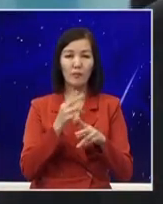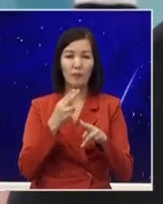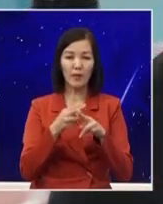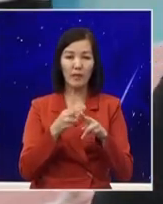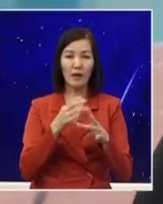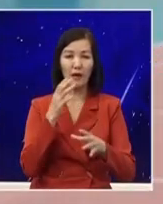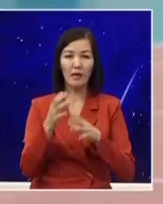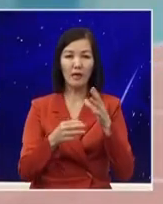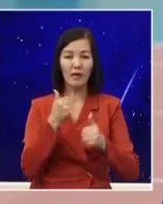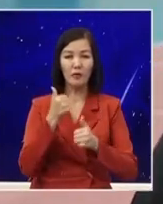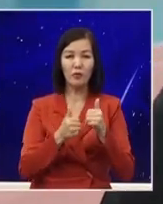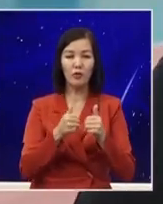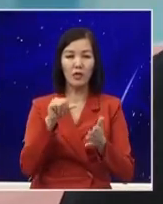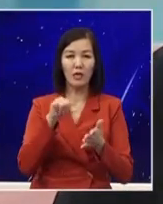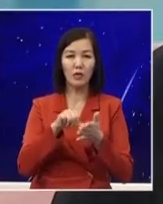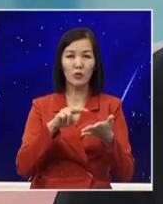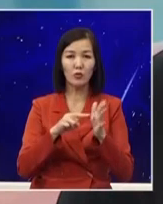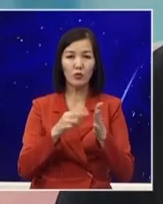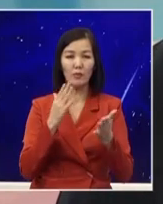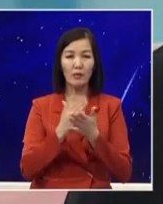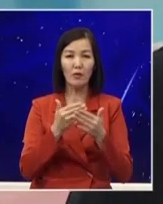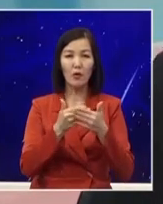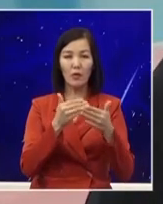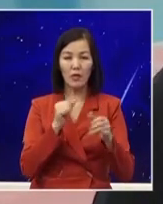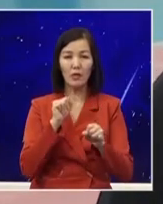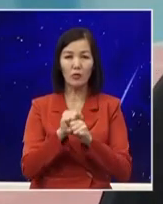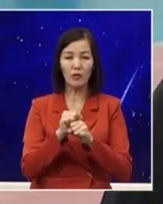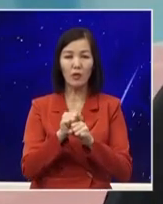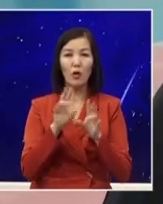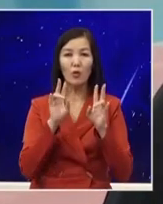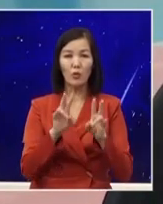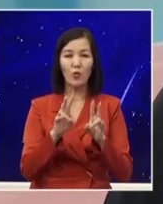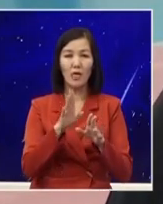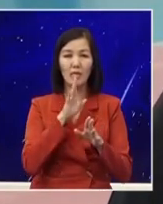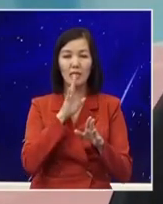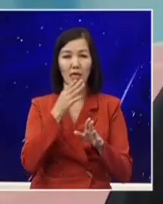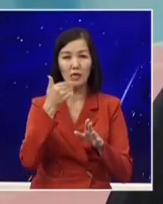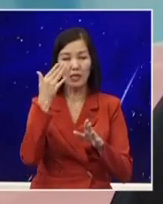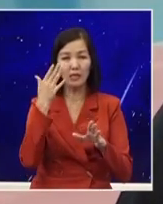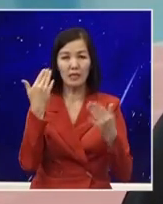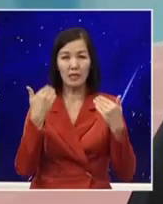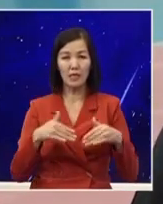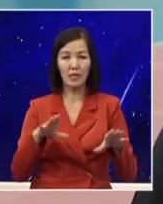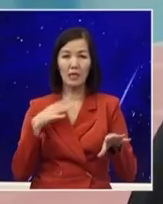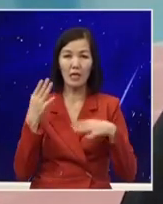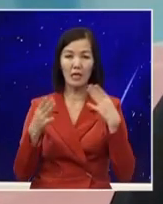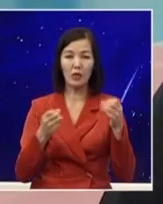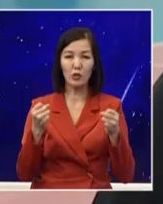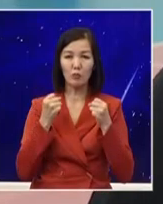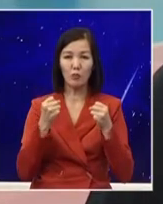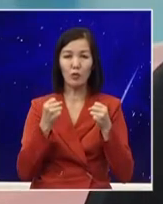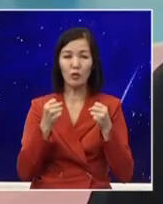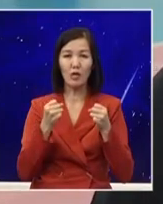Халқаралық турнирге де қатысу жоспар болған. Ол да кейінге шегерілді. Дегенмен қыздар жаз бойы дене дайындығын жасап, спорттық